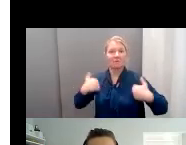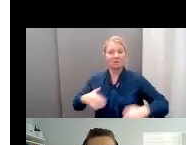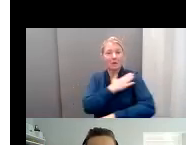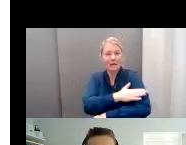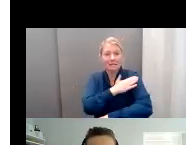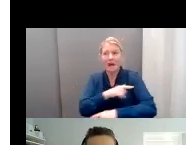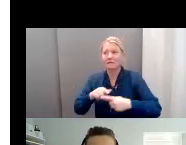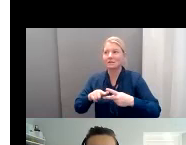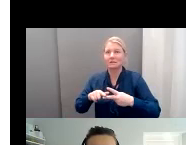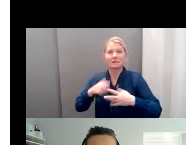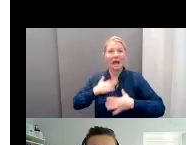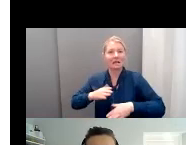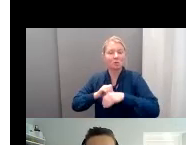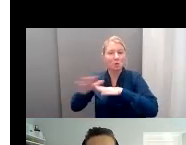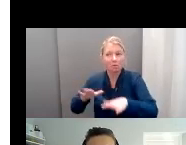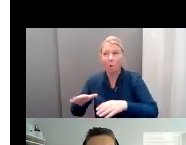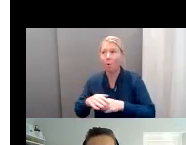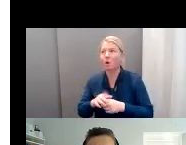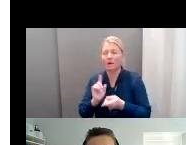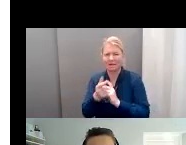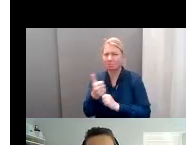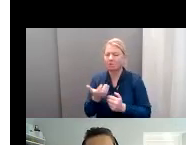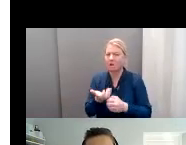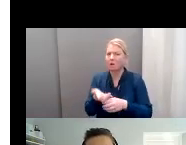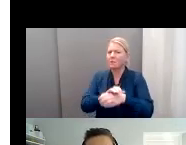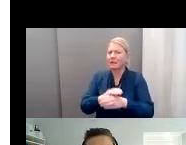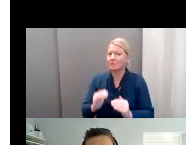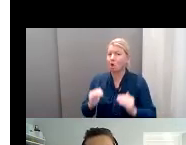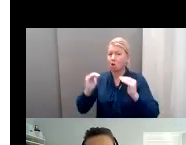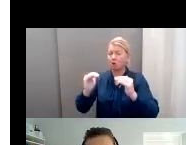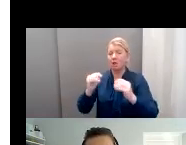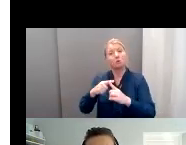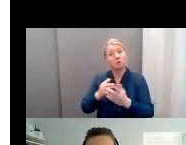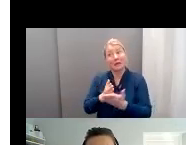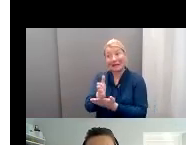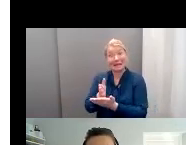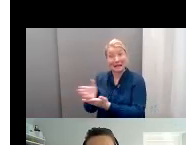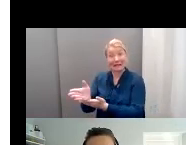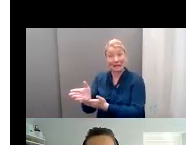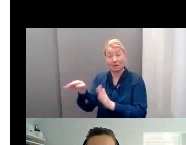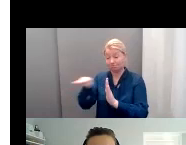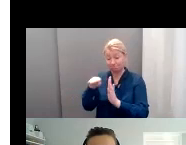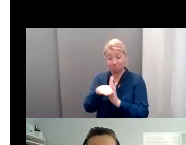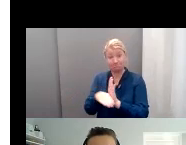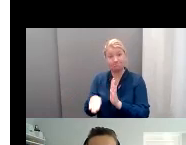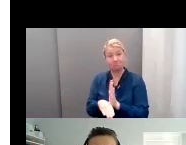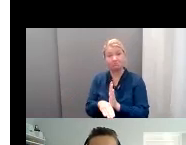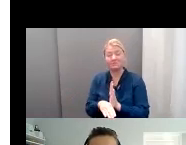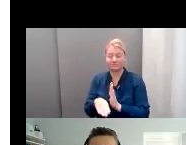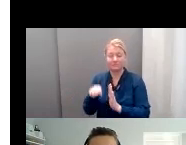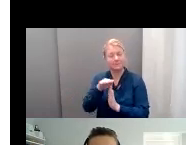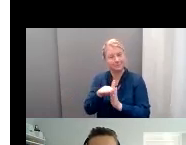behövas kompetenshöjning. Det kan också behövas riktlinjer för hur man ska prata om de här frågorna. Och